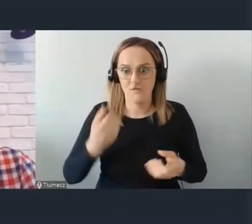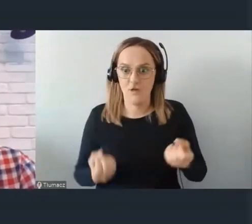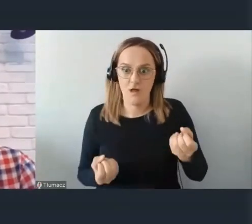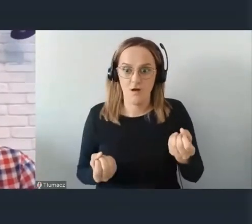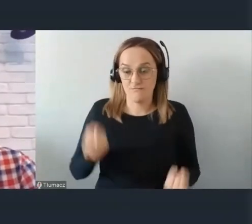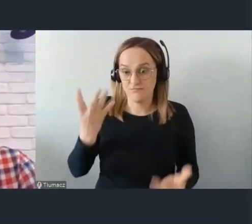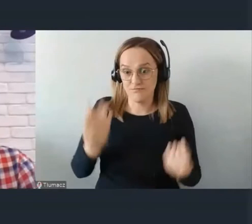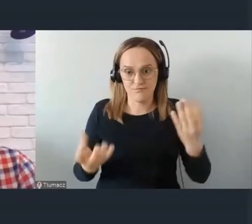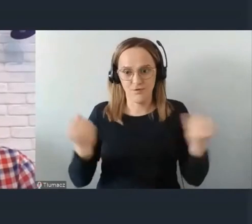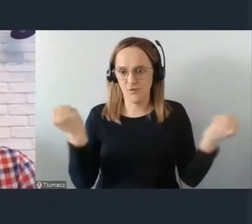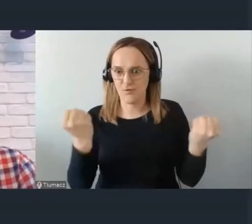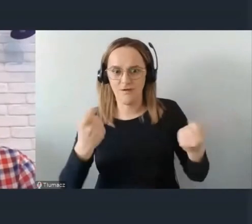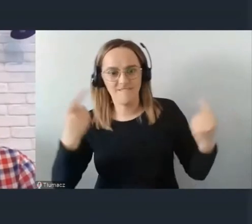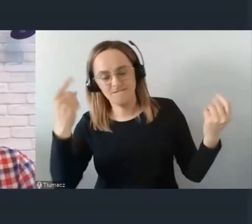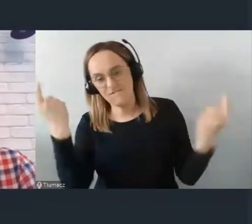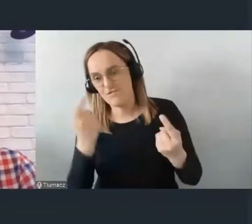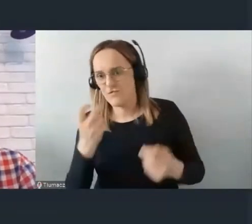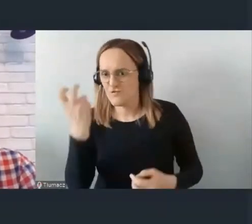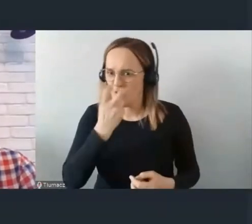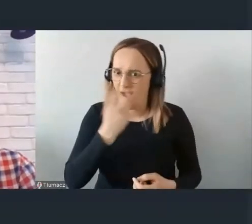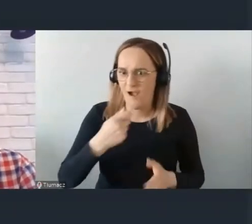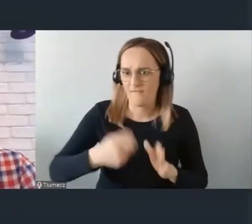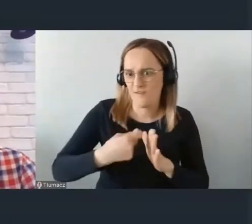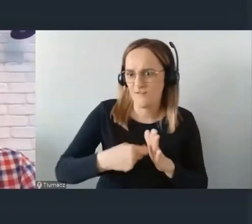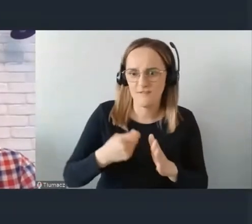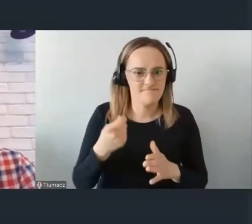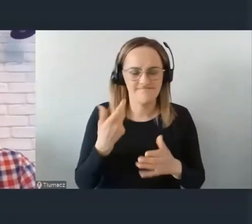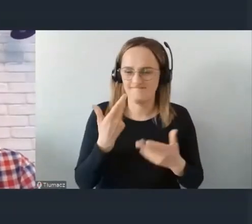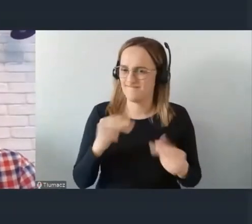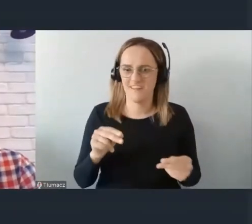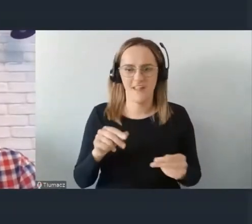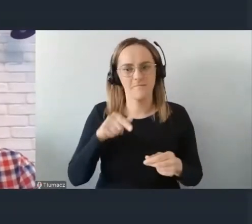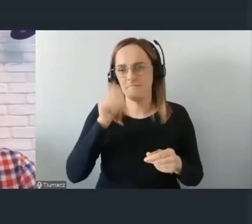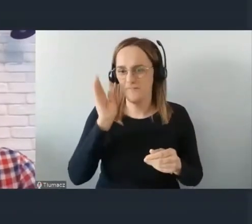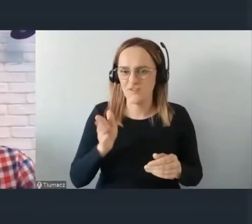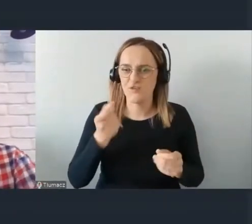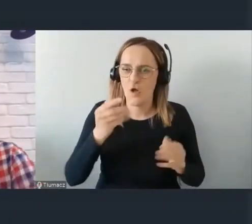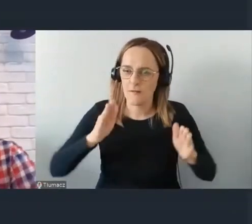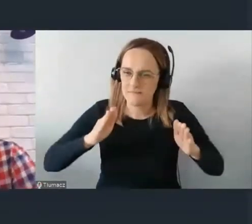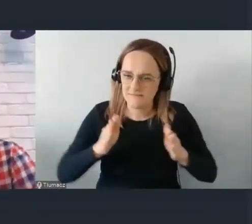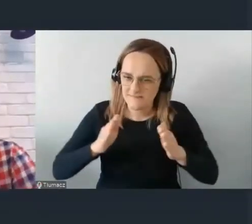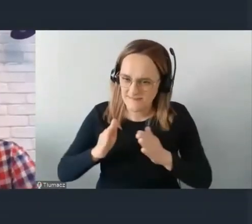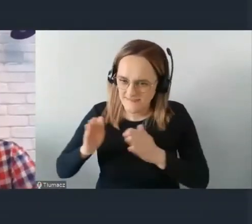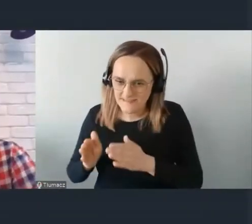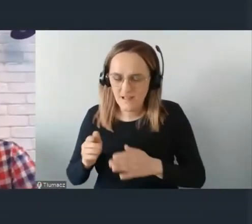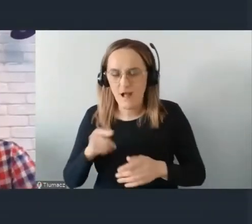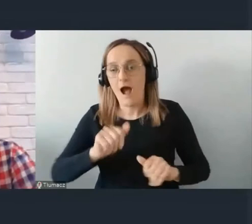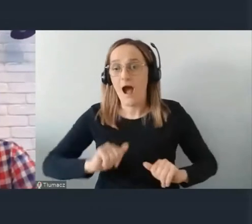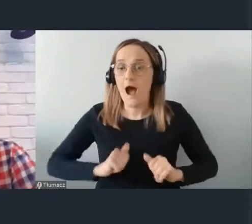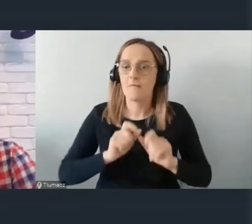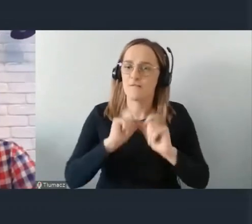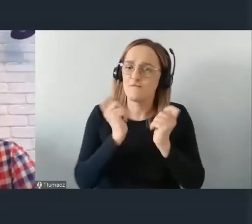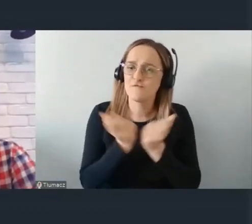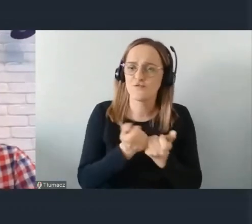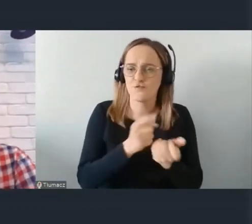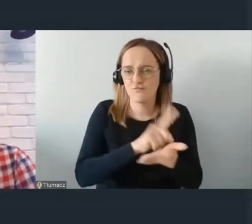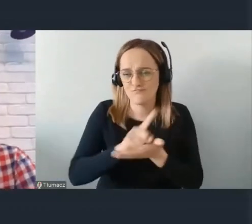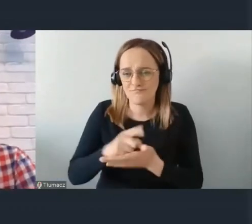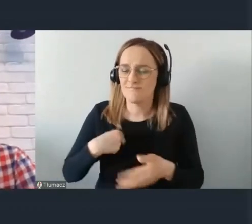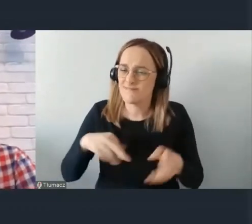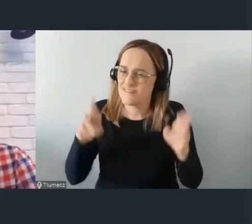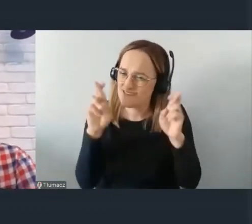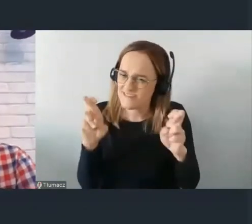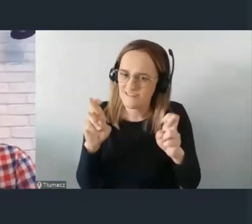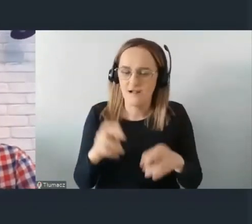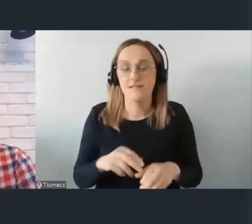Będą fajerwerki tematyczne, będą filmiki puszczane na różne sposoby, więc trzymajcie kciuki, żeby się to wszystko udało, bo jest co